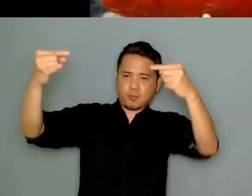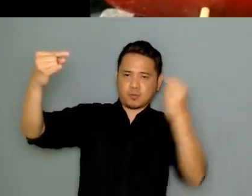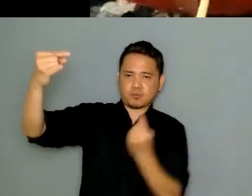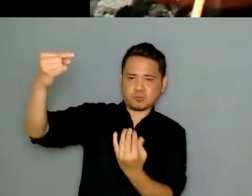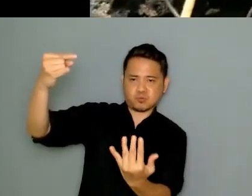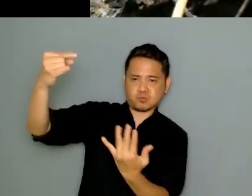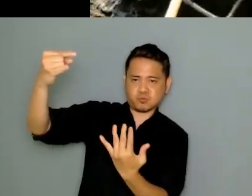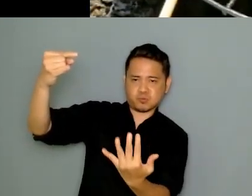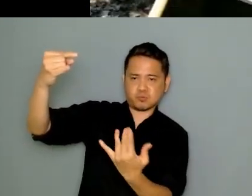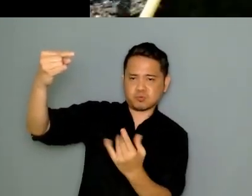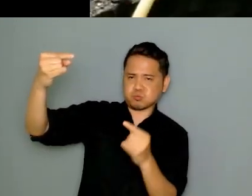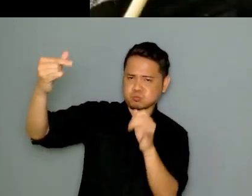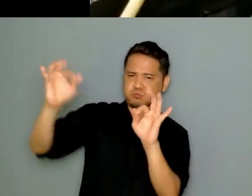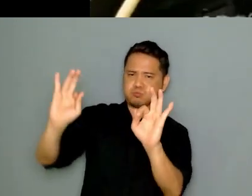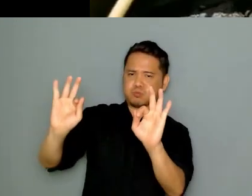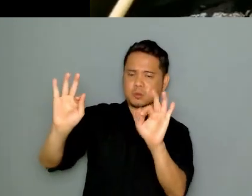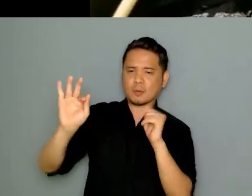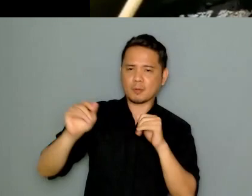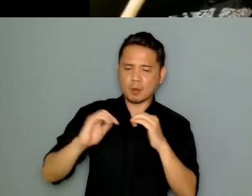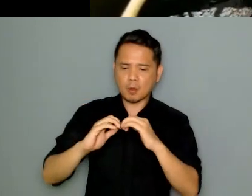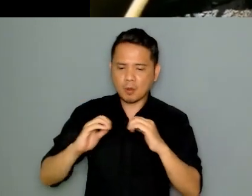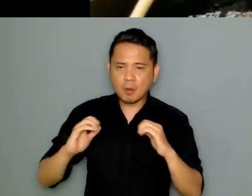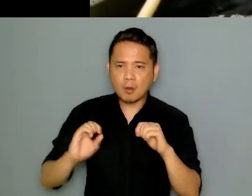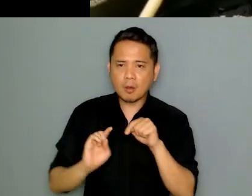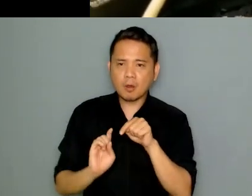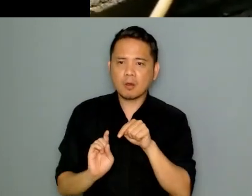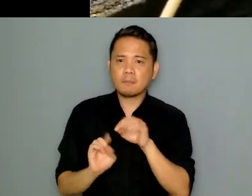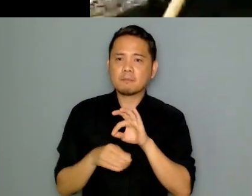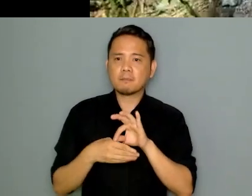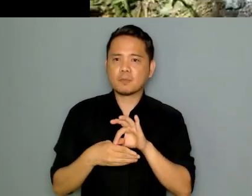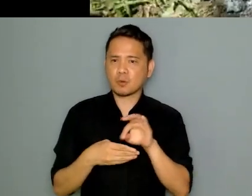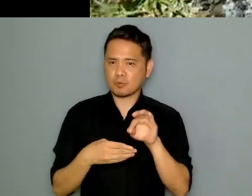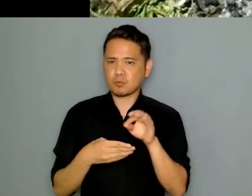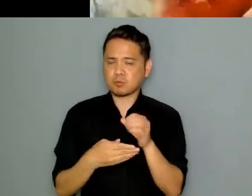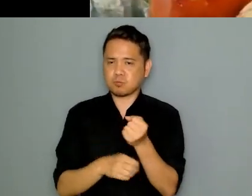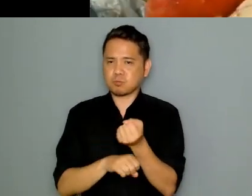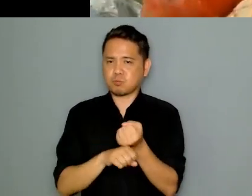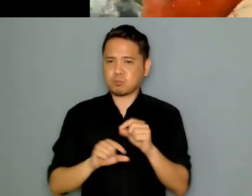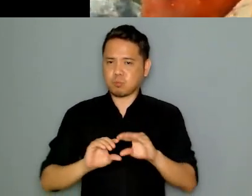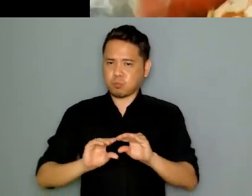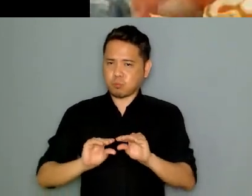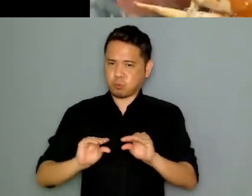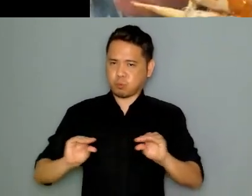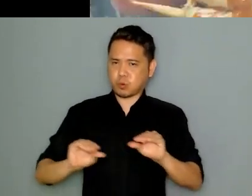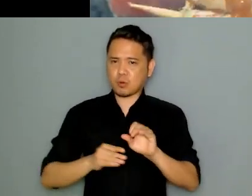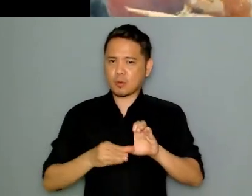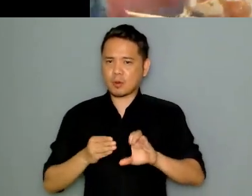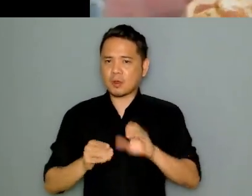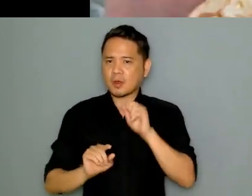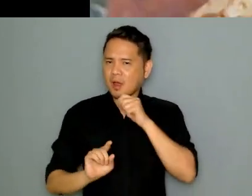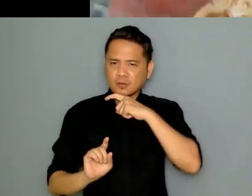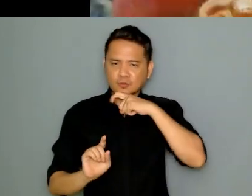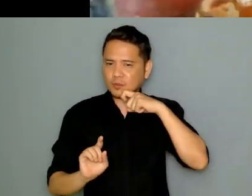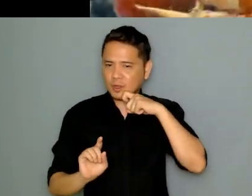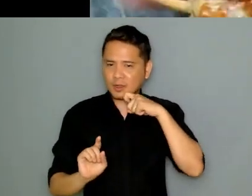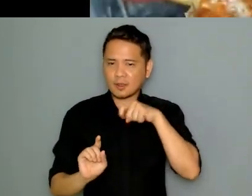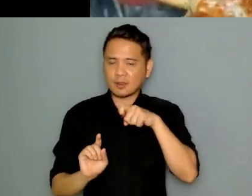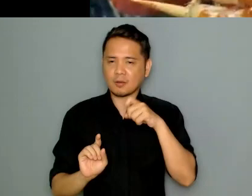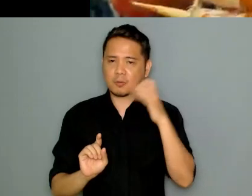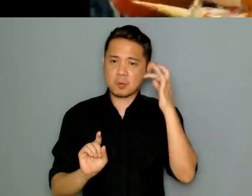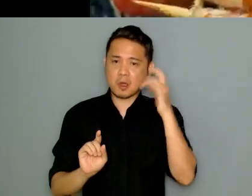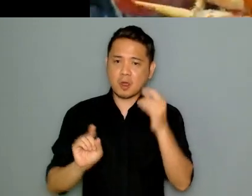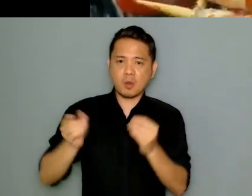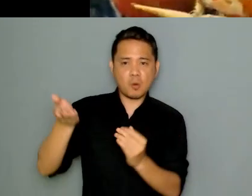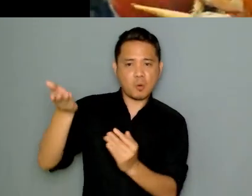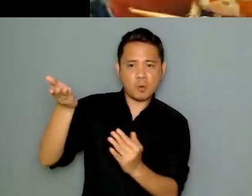niya, still intact pa rin siya and hindi siya ganun ka-dry dahil nga naluto siya siguro ng